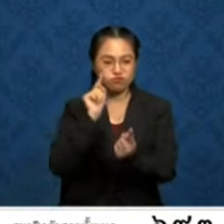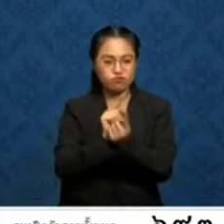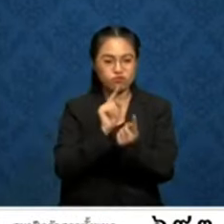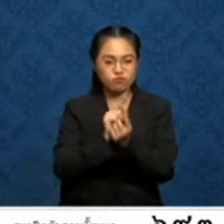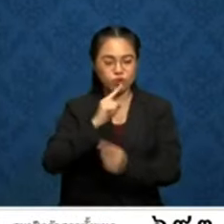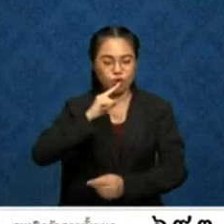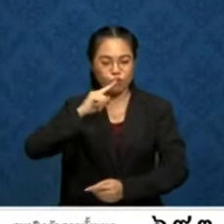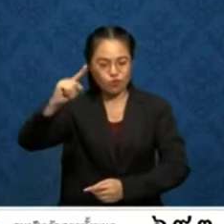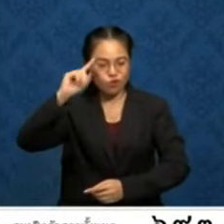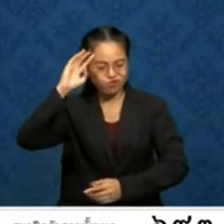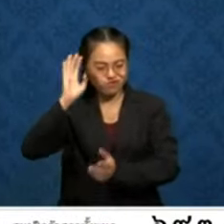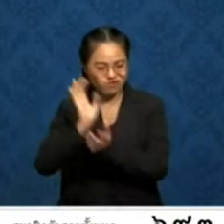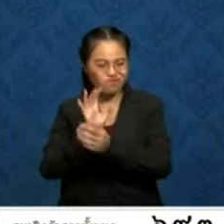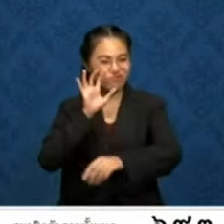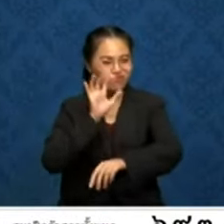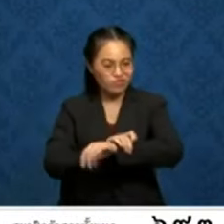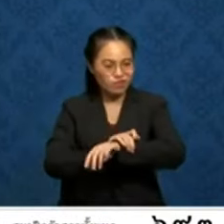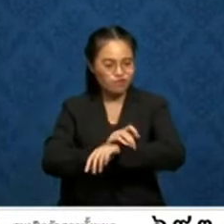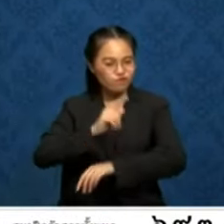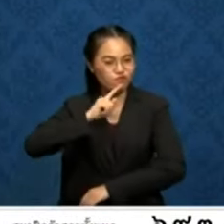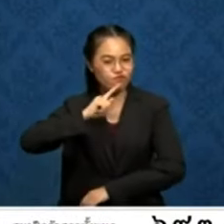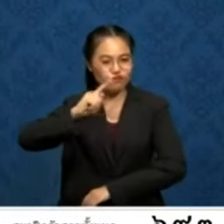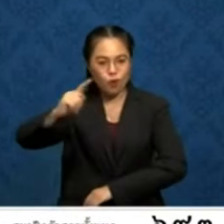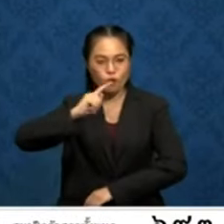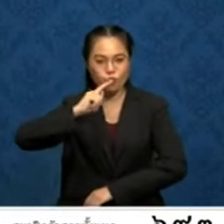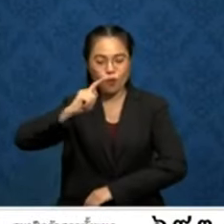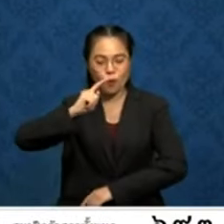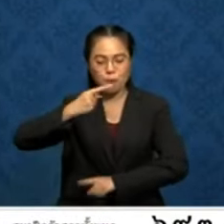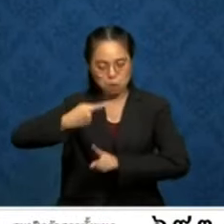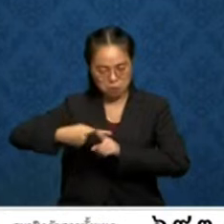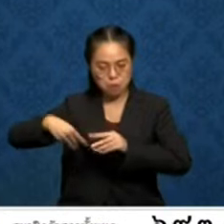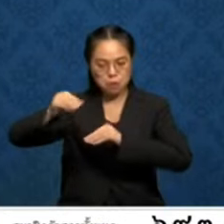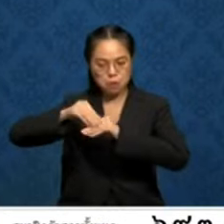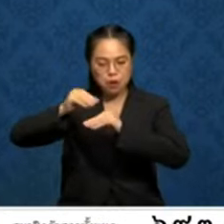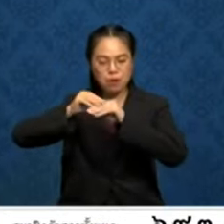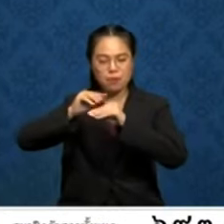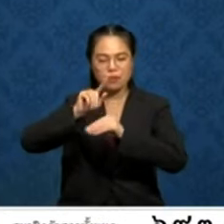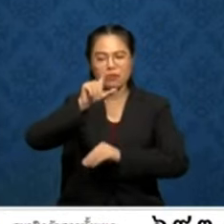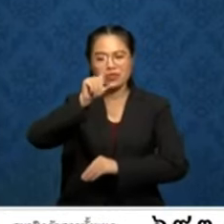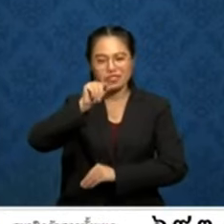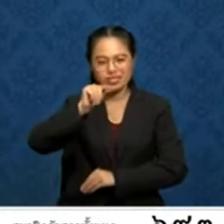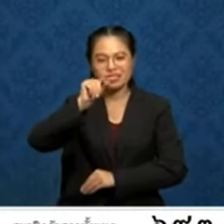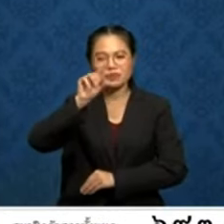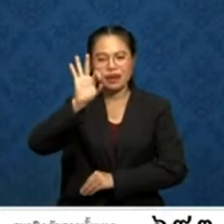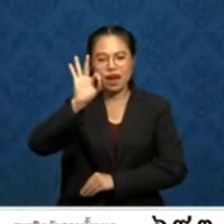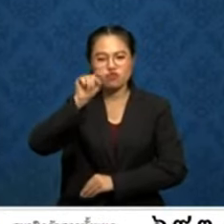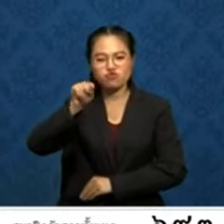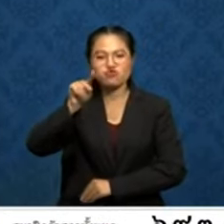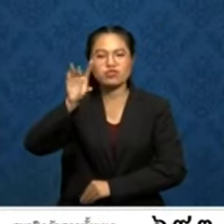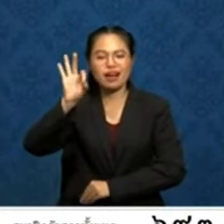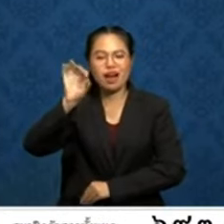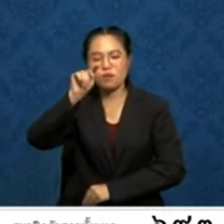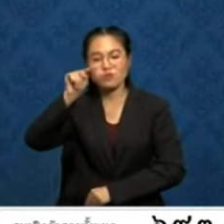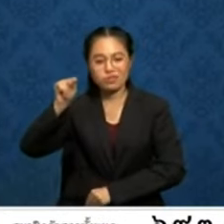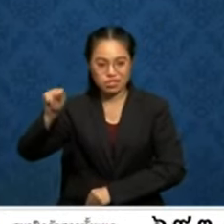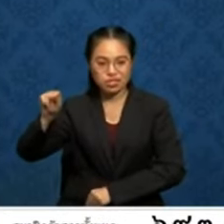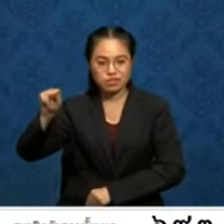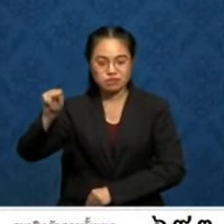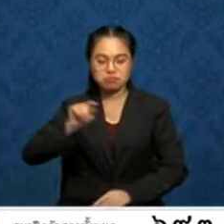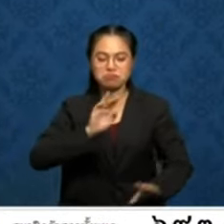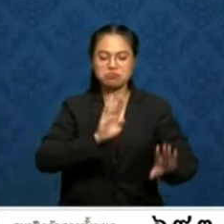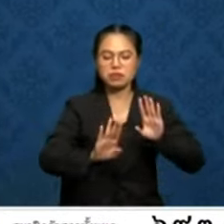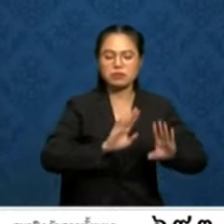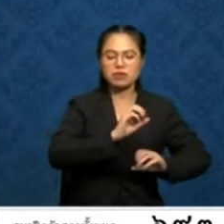ที่เกี่ยวข้องกับยาเสพติดเพิ่มขึ้นร้อยละ 29.9 เมื่อเทียบกับช่วงเวลาเดียวกันใน